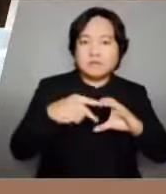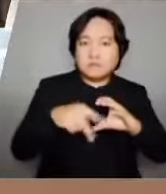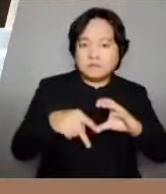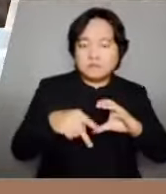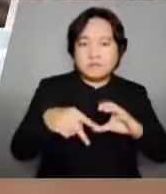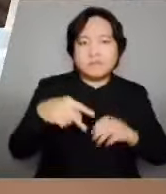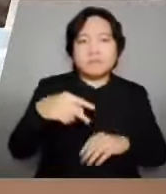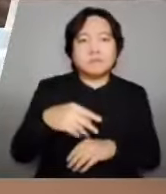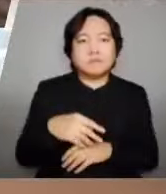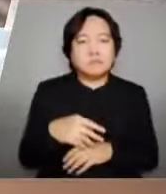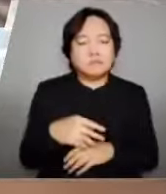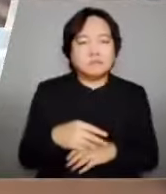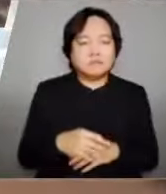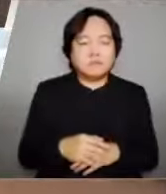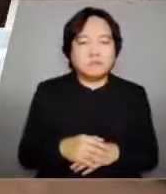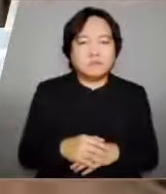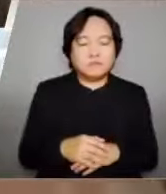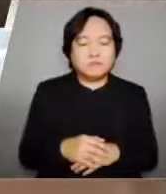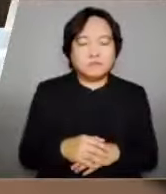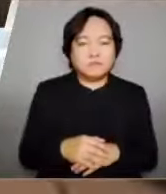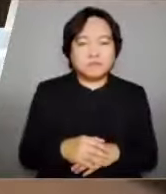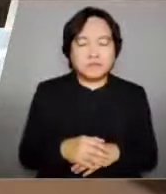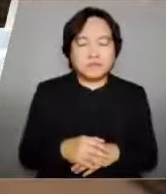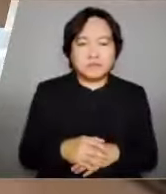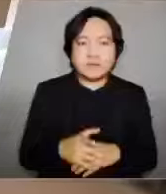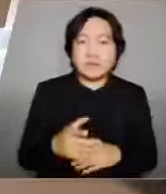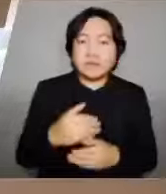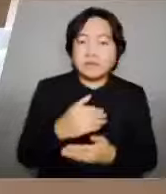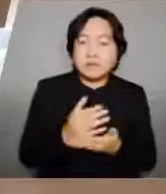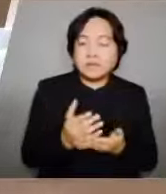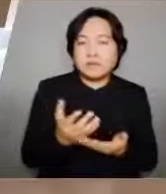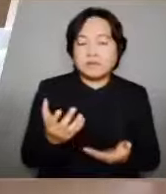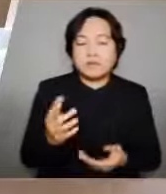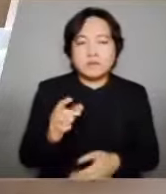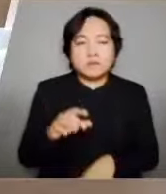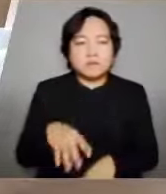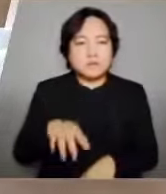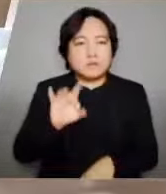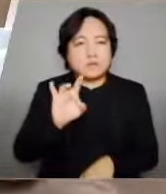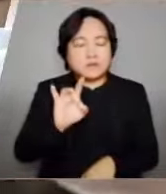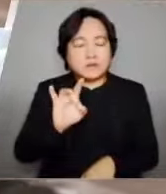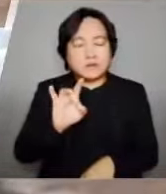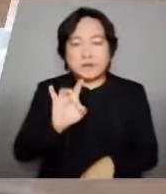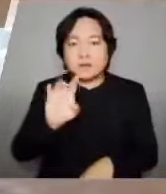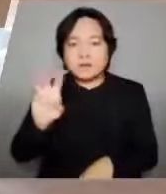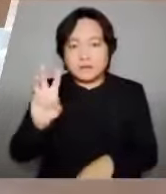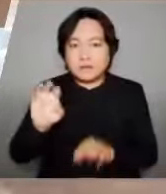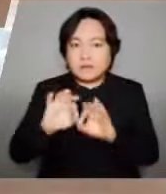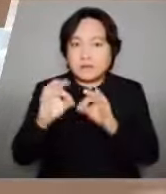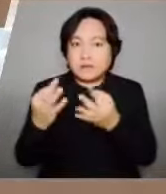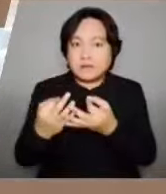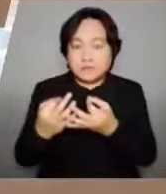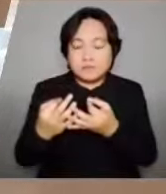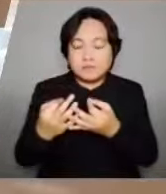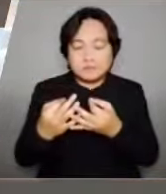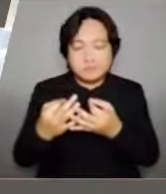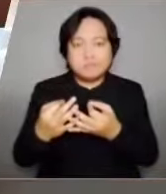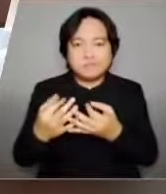muna sa mga evacuation center ang nasa 86 na pamilya. 7 pang barangay sa lungsod ang nakararanas ng